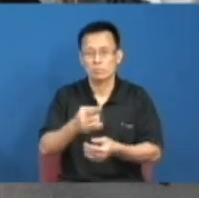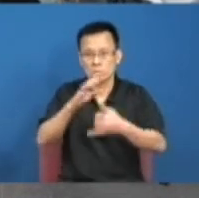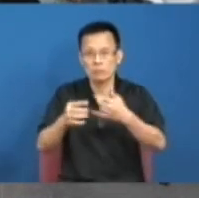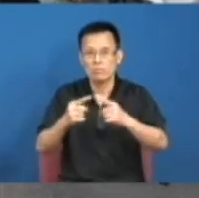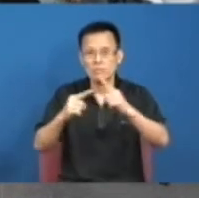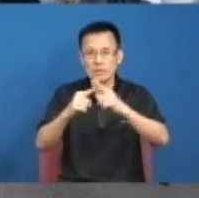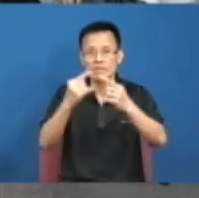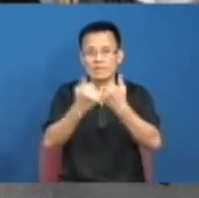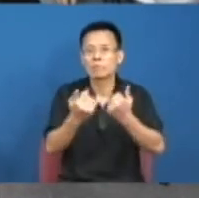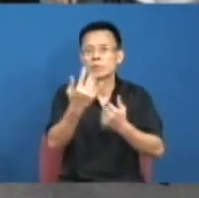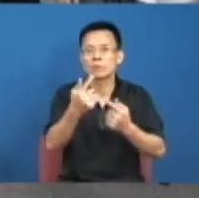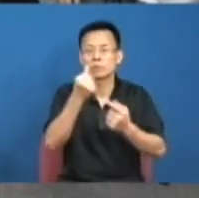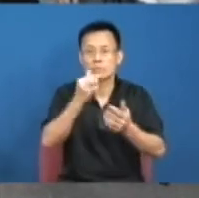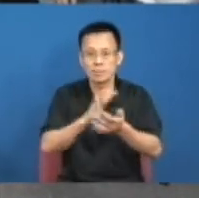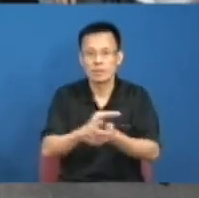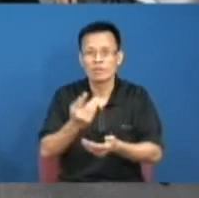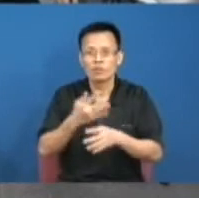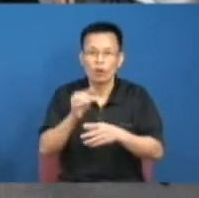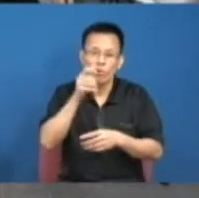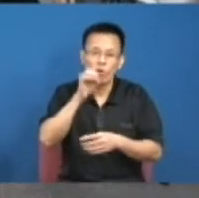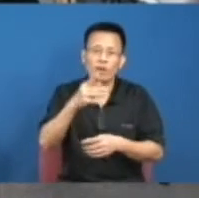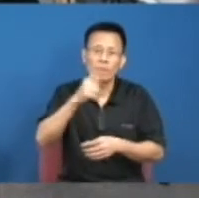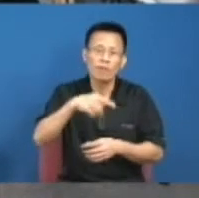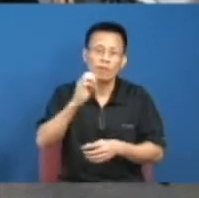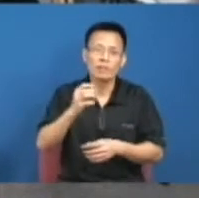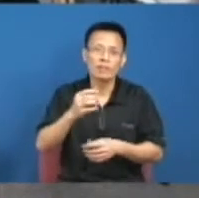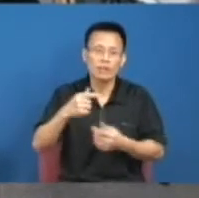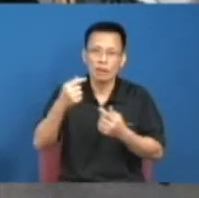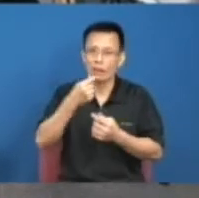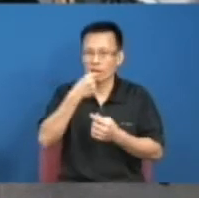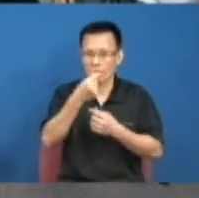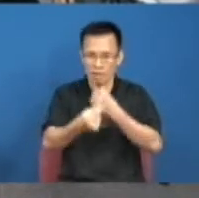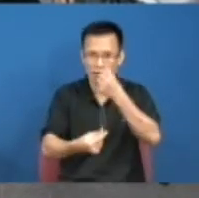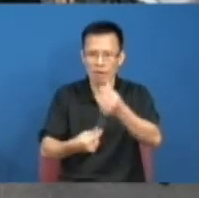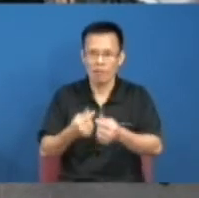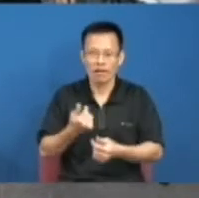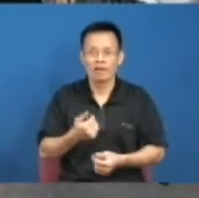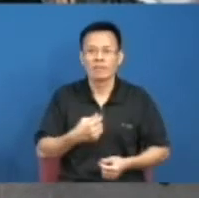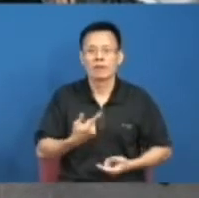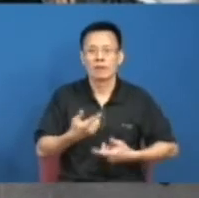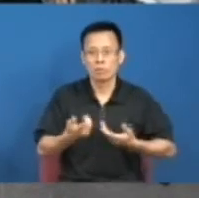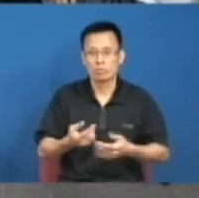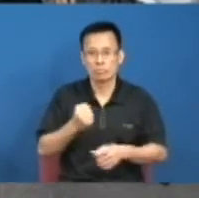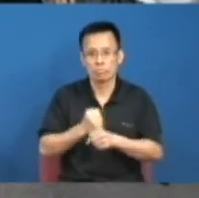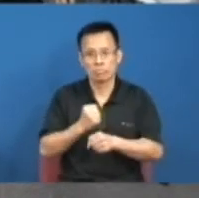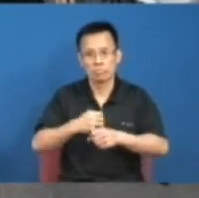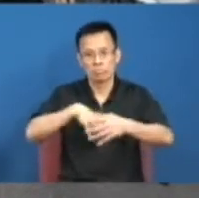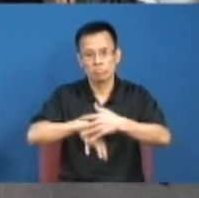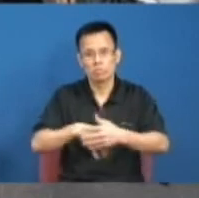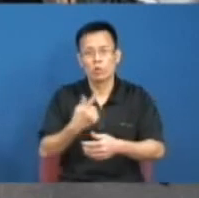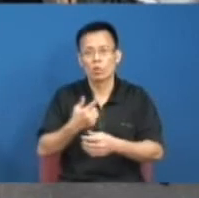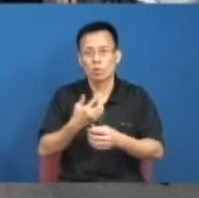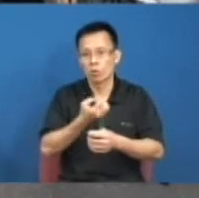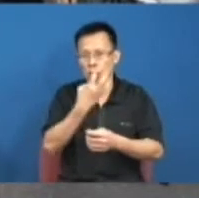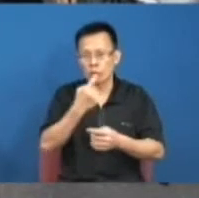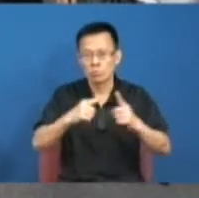我成日希望阿Paul你長命百歲㗎你，係 啊，因為真係嘅，我諗相信咧，即係我哋業界咧，其實真係我覺得香港市民其